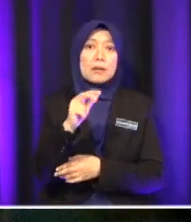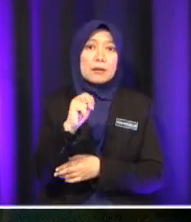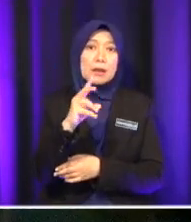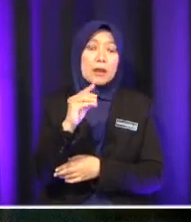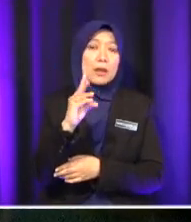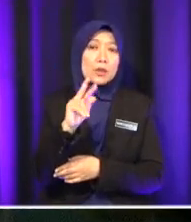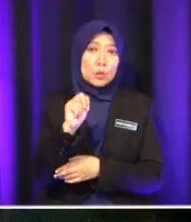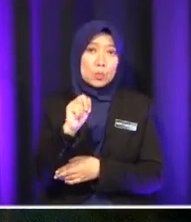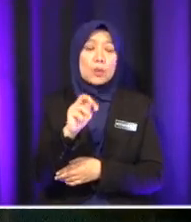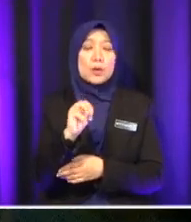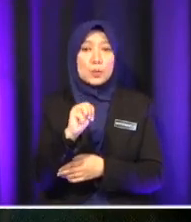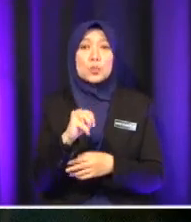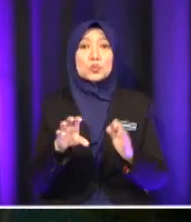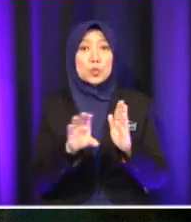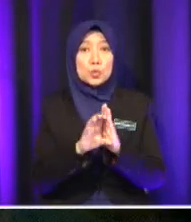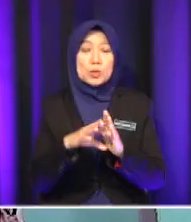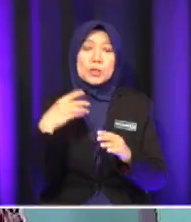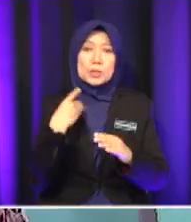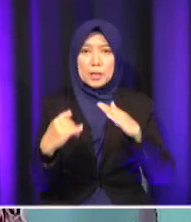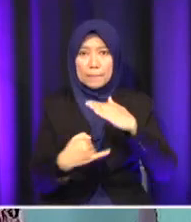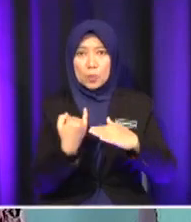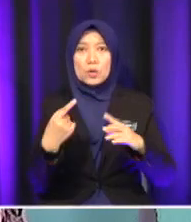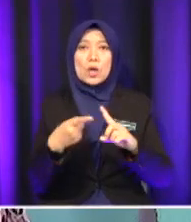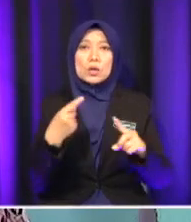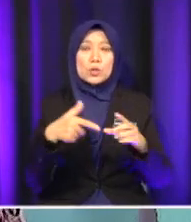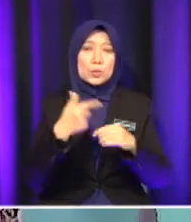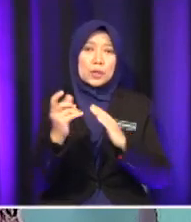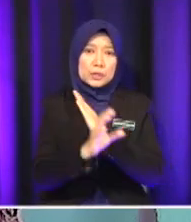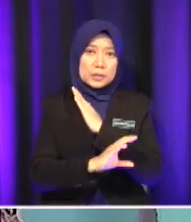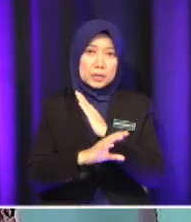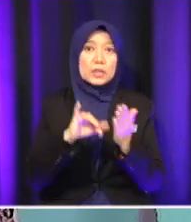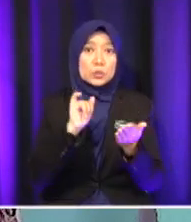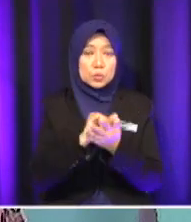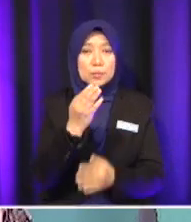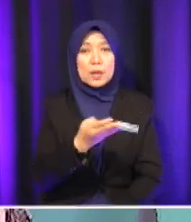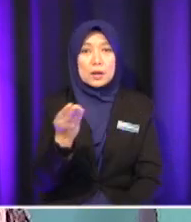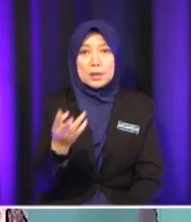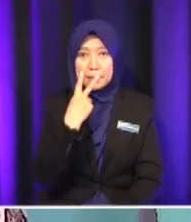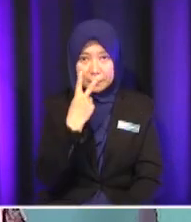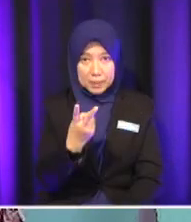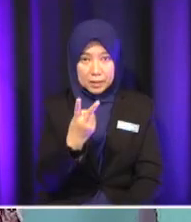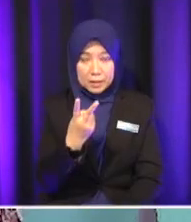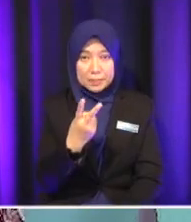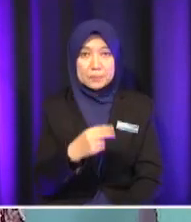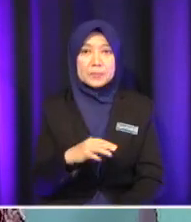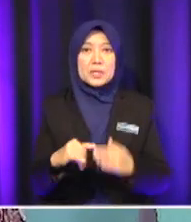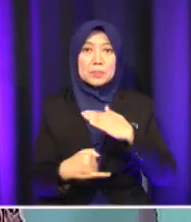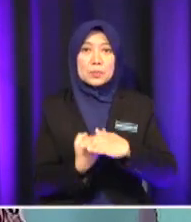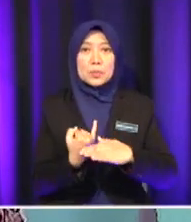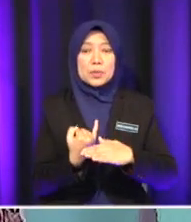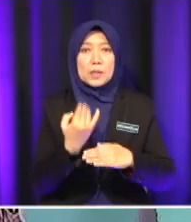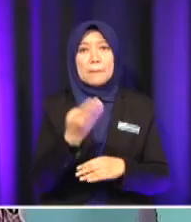Zealand dan sebagainya itu merupakan import barang nampak seterusnya ialah import barang